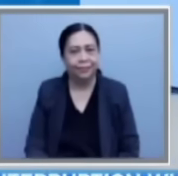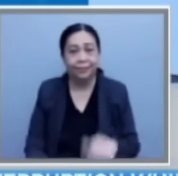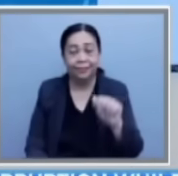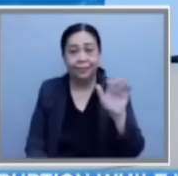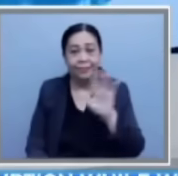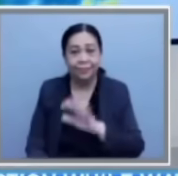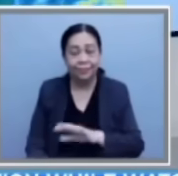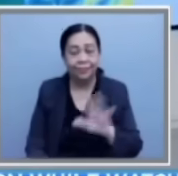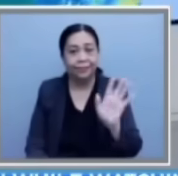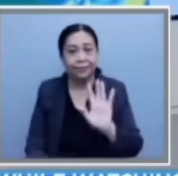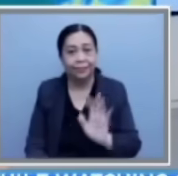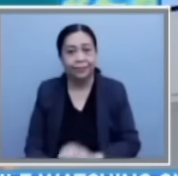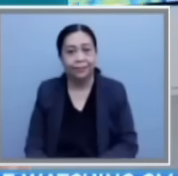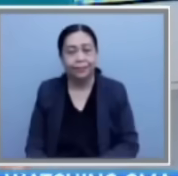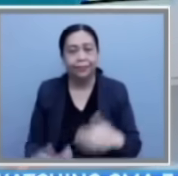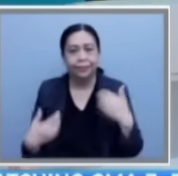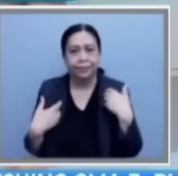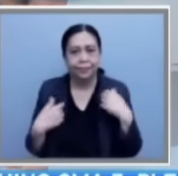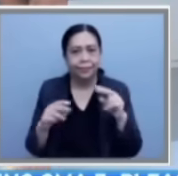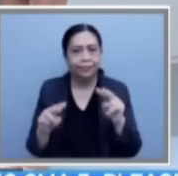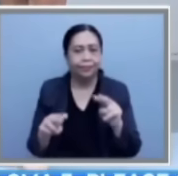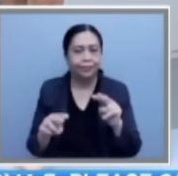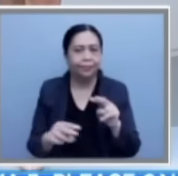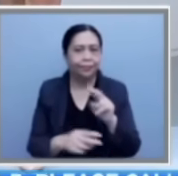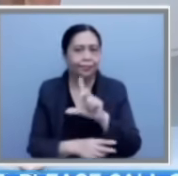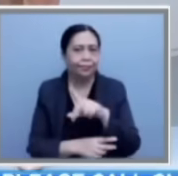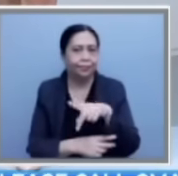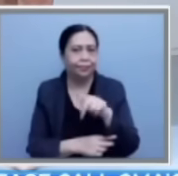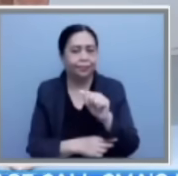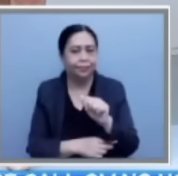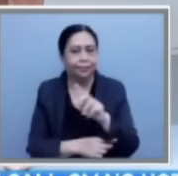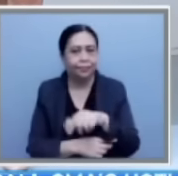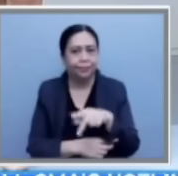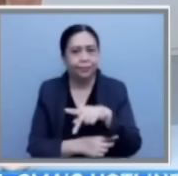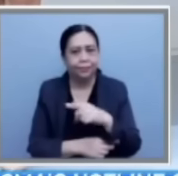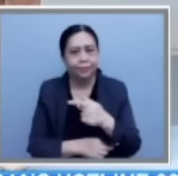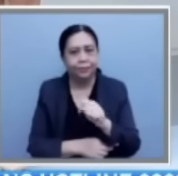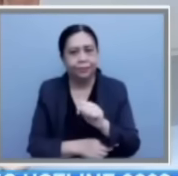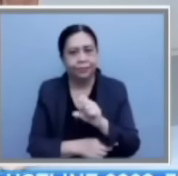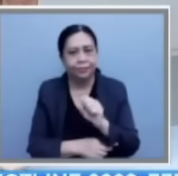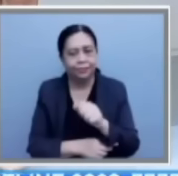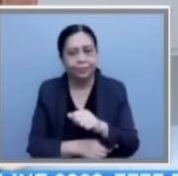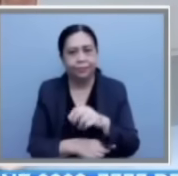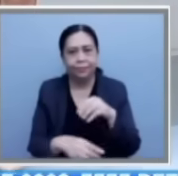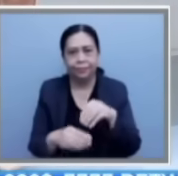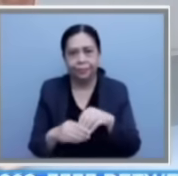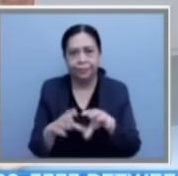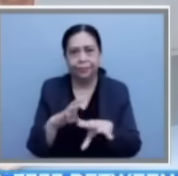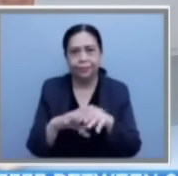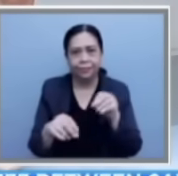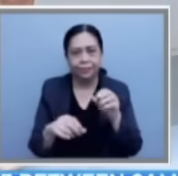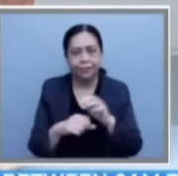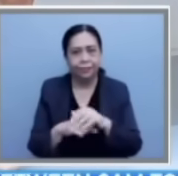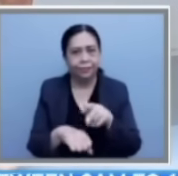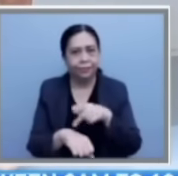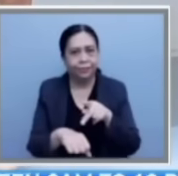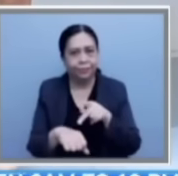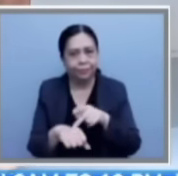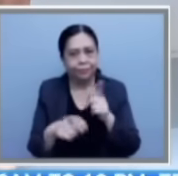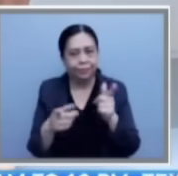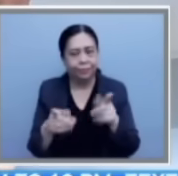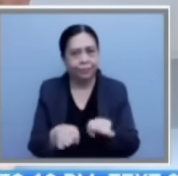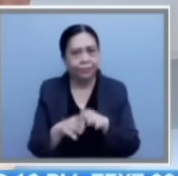kabal binabantayang low your area ha ang pag-asa inside and outside of the country kasabay Iyan ang